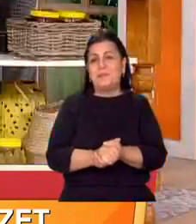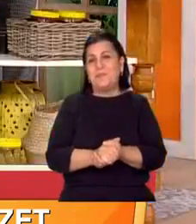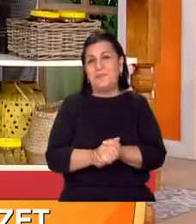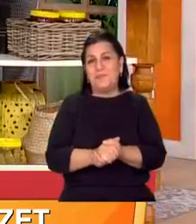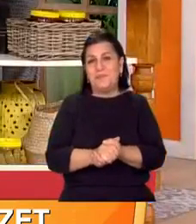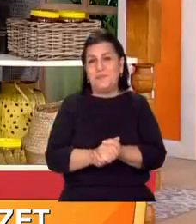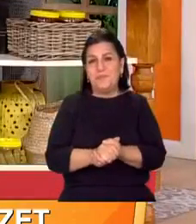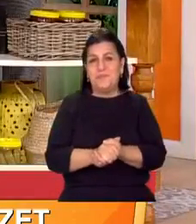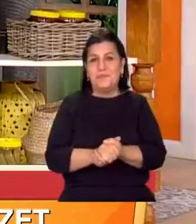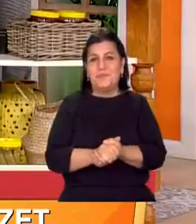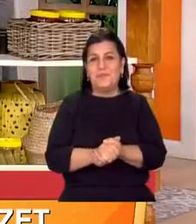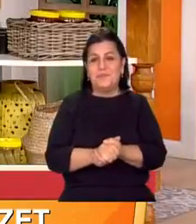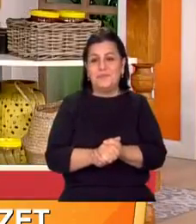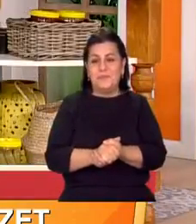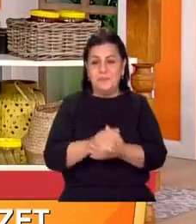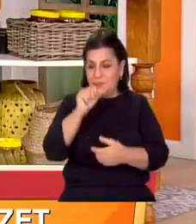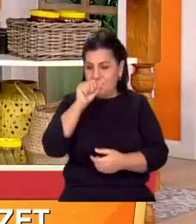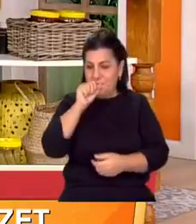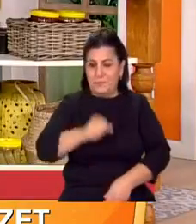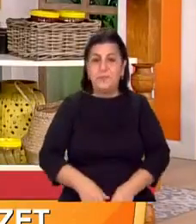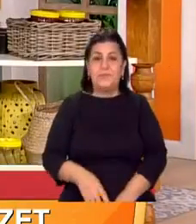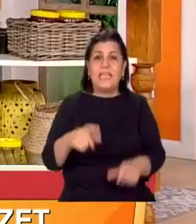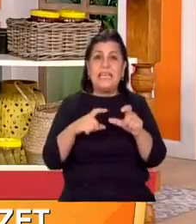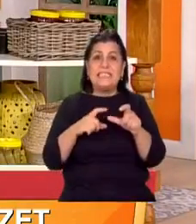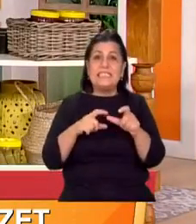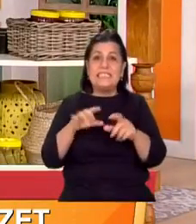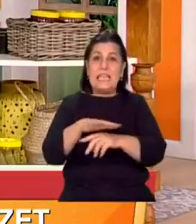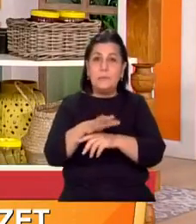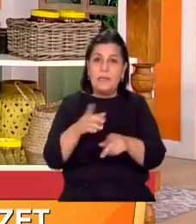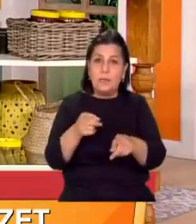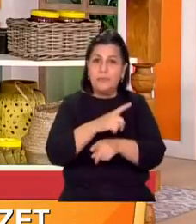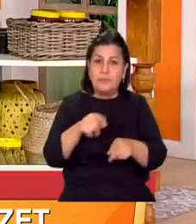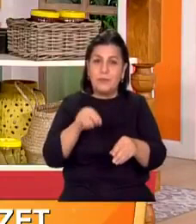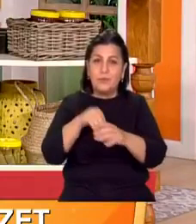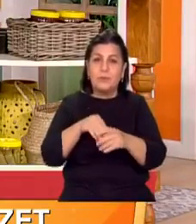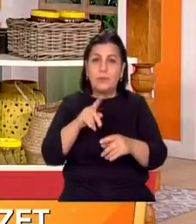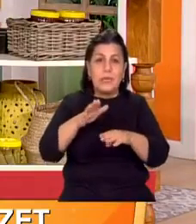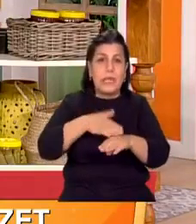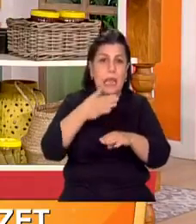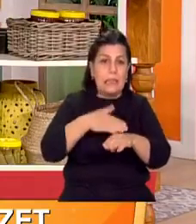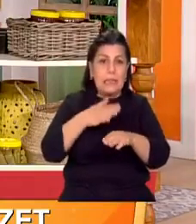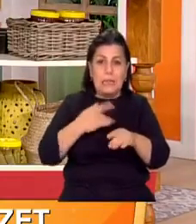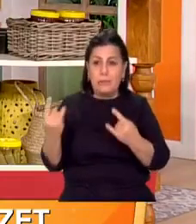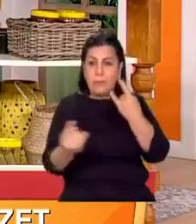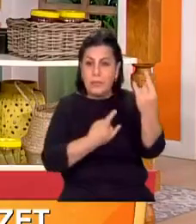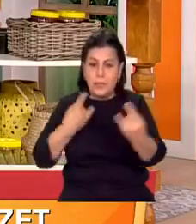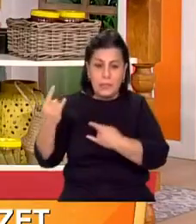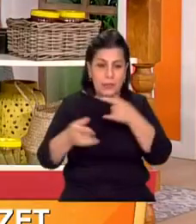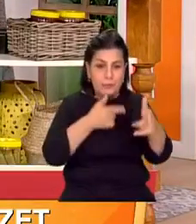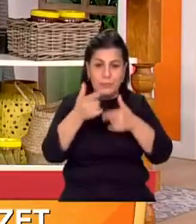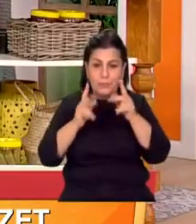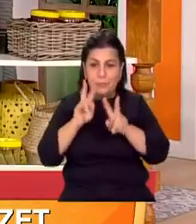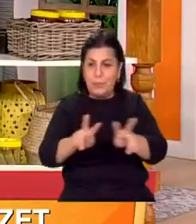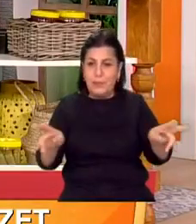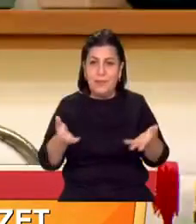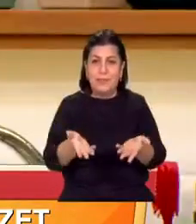mı birincisine sebzelerimizi koydum göremiyorum Onu kendimize geziyormuş videomuzda asıl